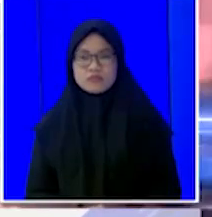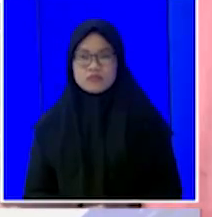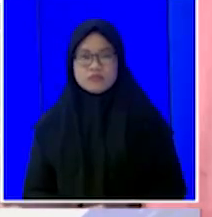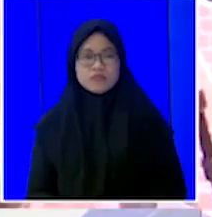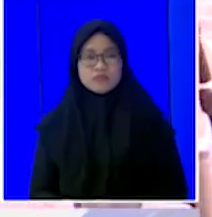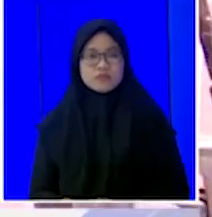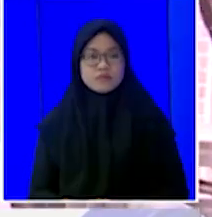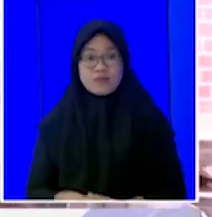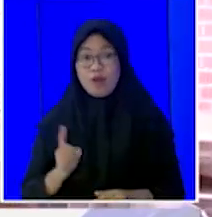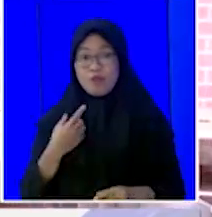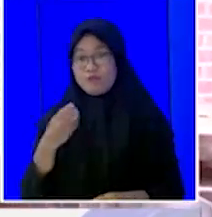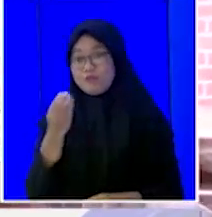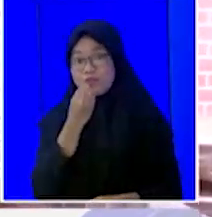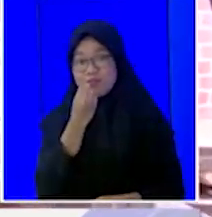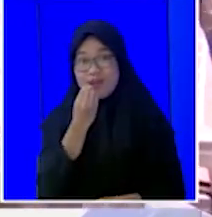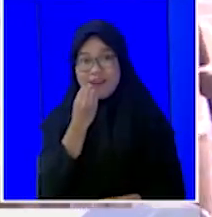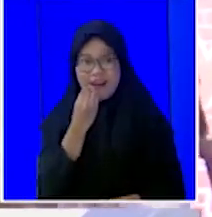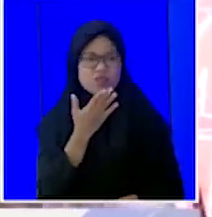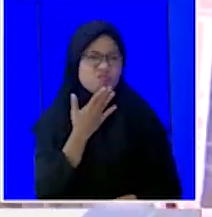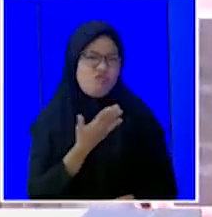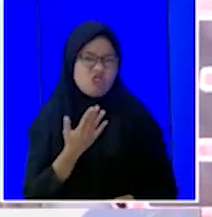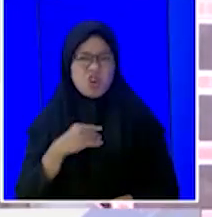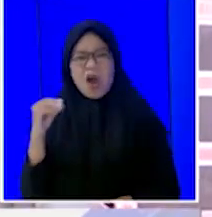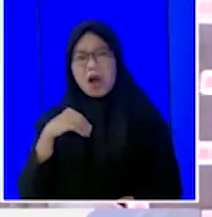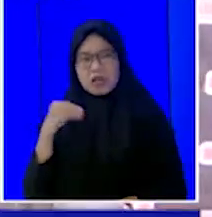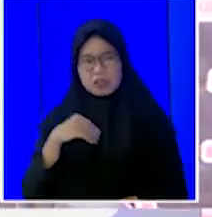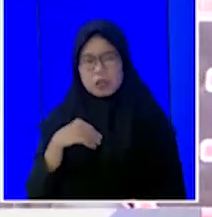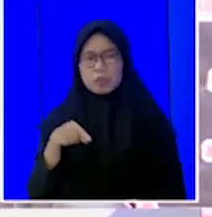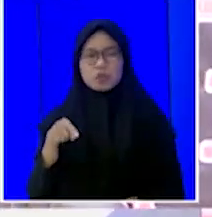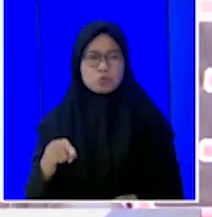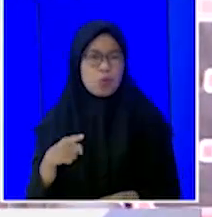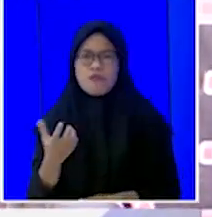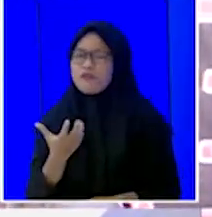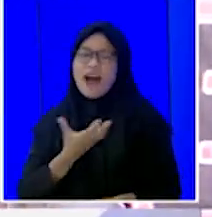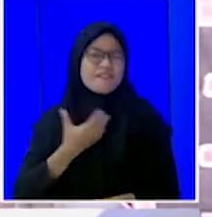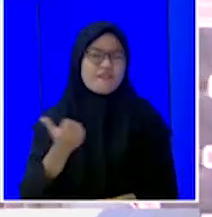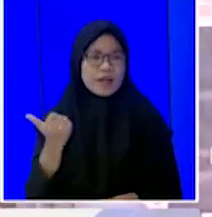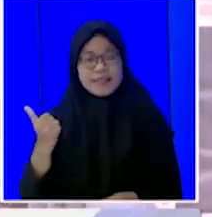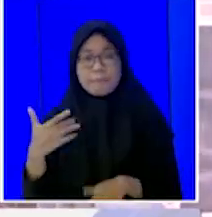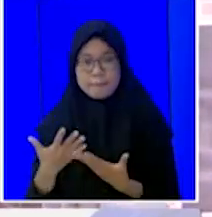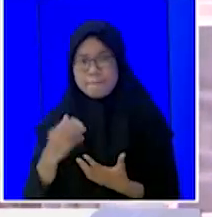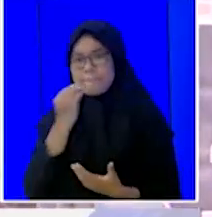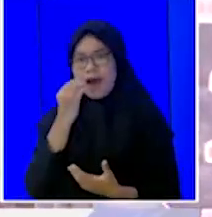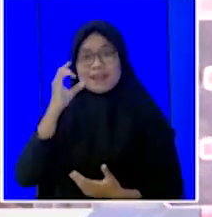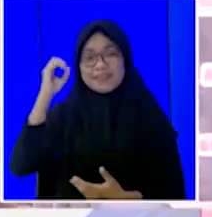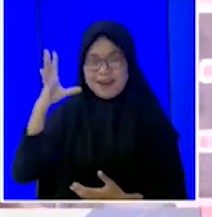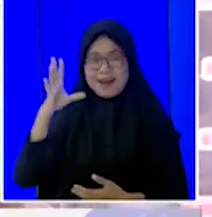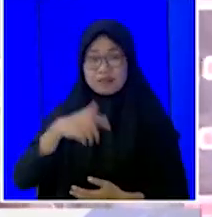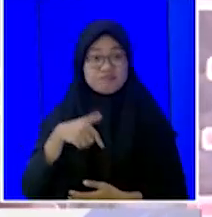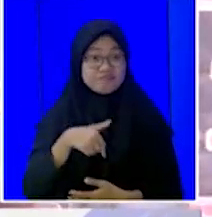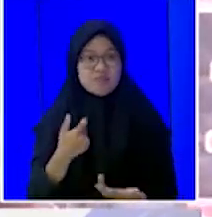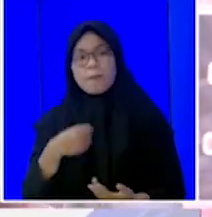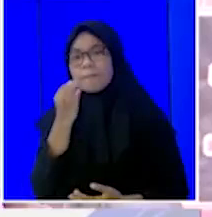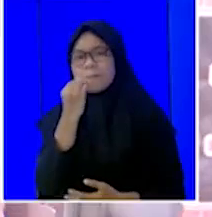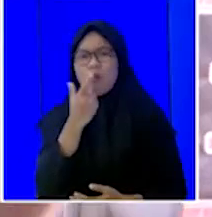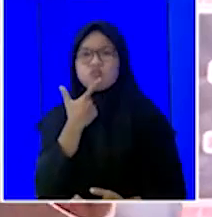Sobat makan, biasanya nih menu makanan ayam menjadi salah satu makanan favorit kalau makan siang. Nah, kali ini aku mau makan